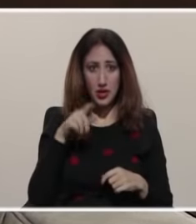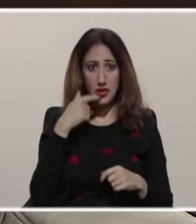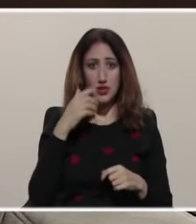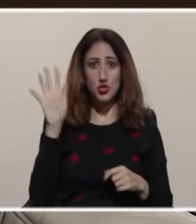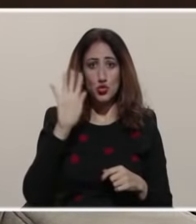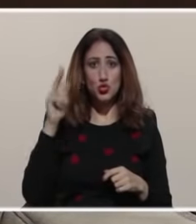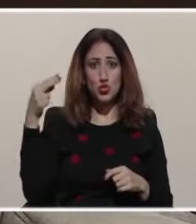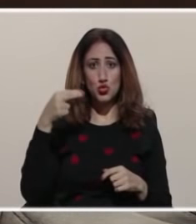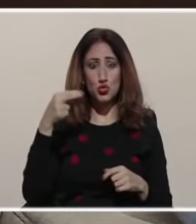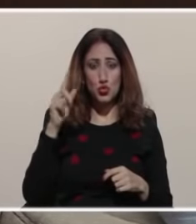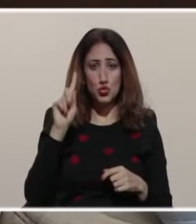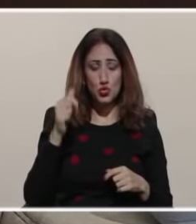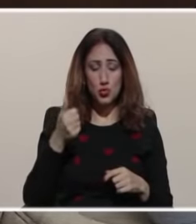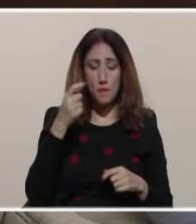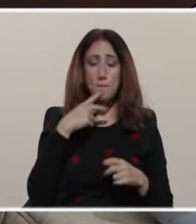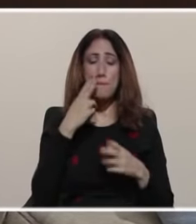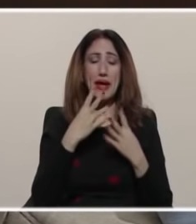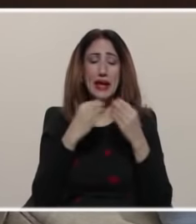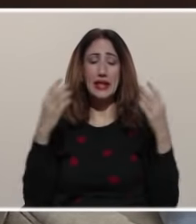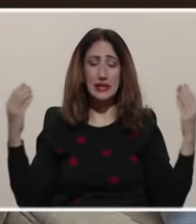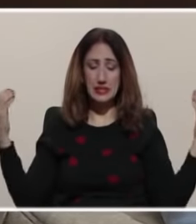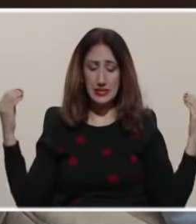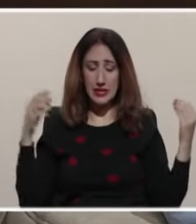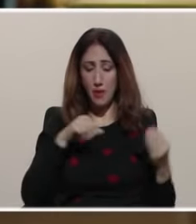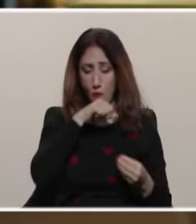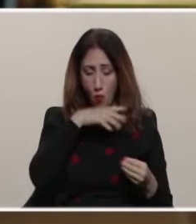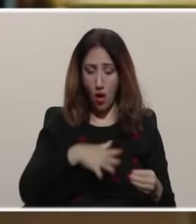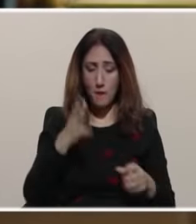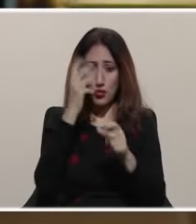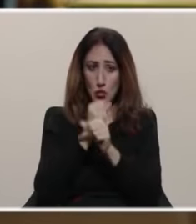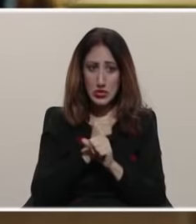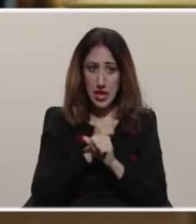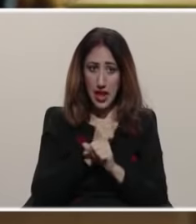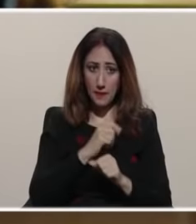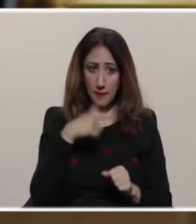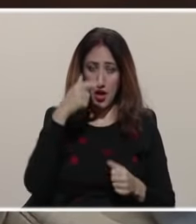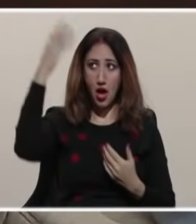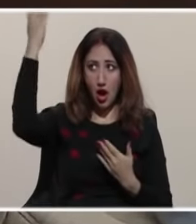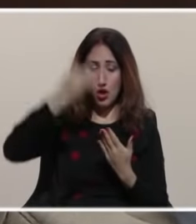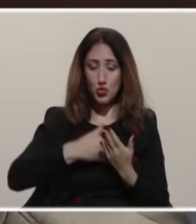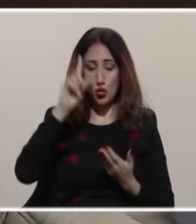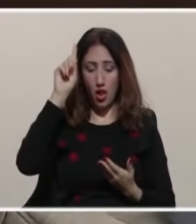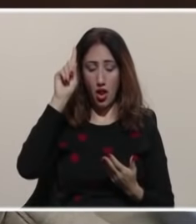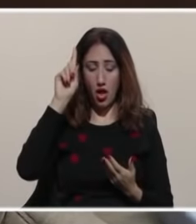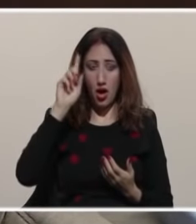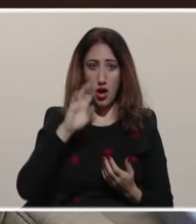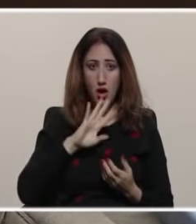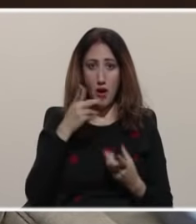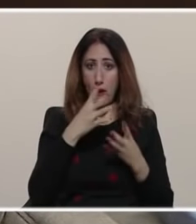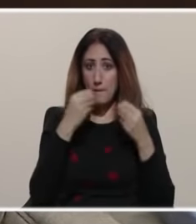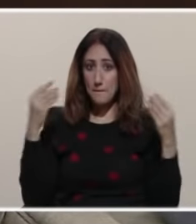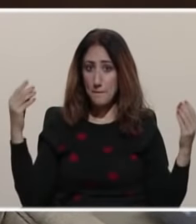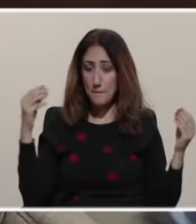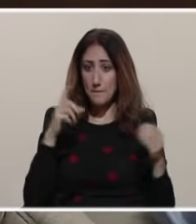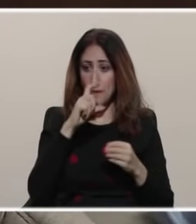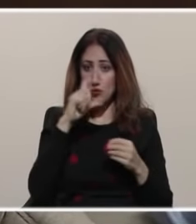شعبان لتشعب الخير. سيدنا النبي صلى الله عليه وسلم سألوه: أنت يا رسول الله ما رأيناك تكثر من الصيام في